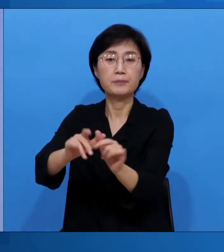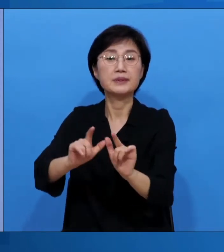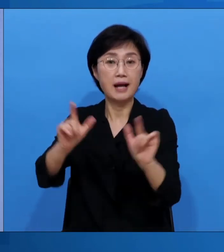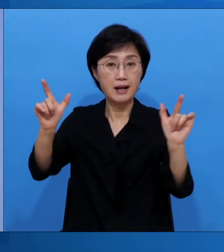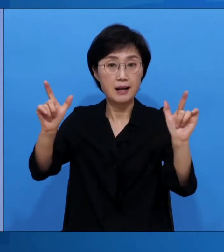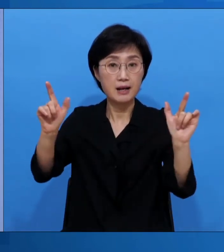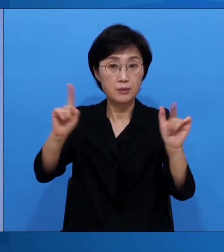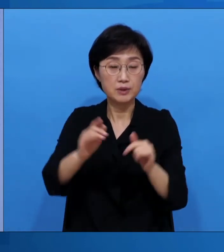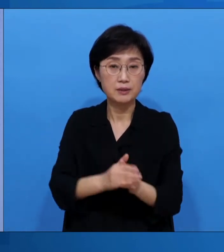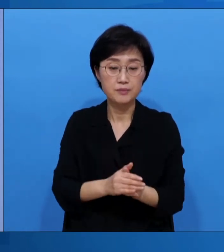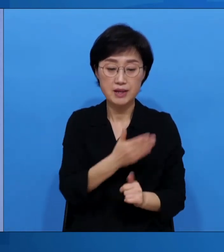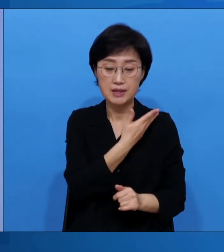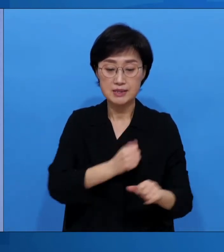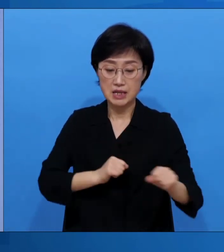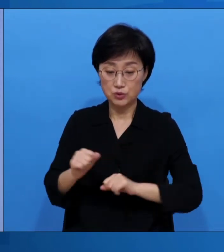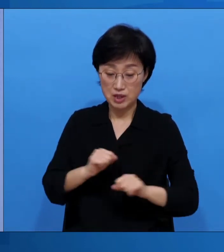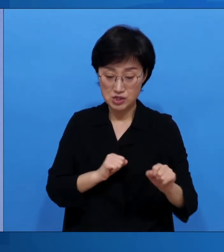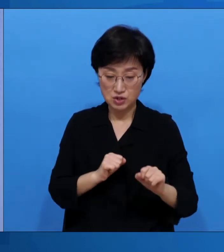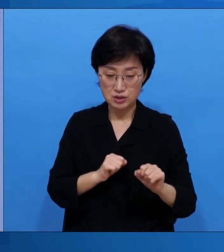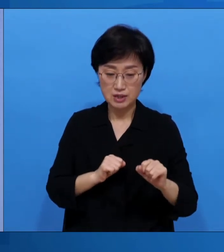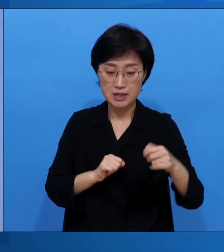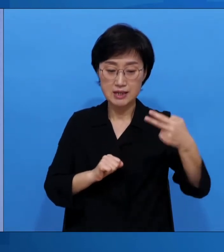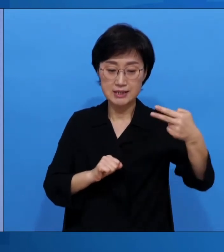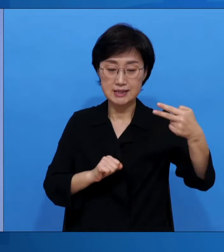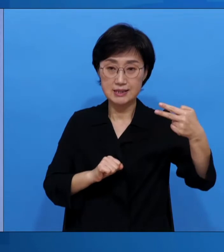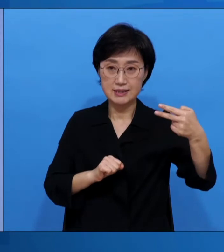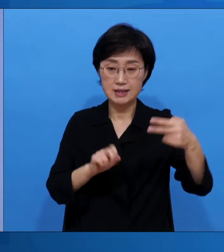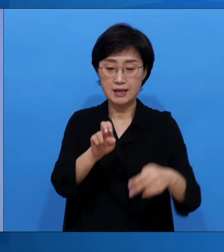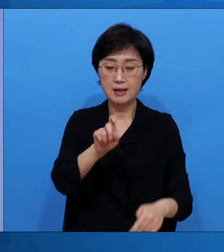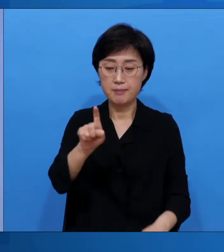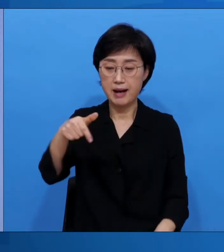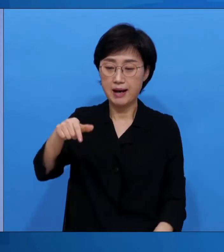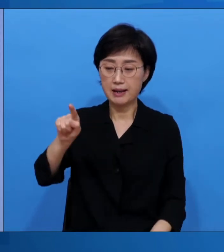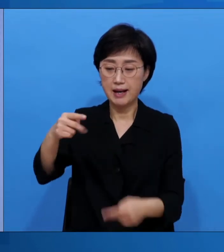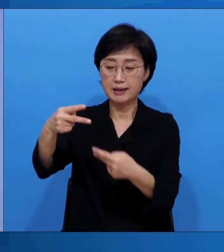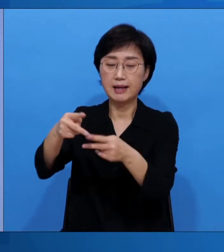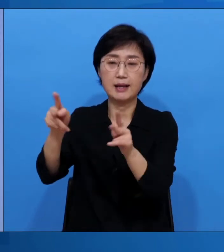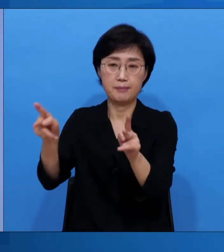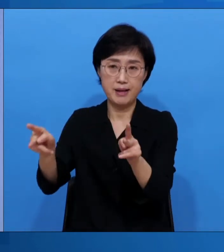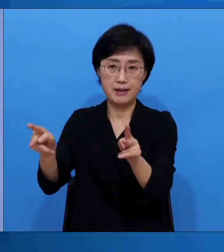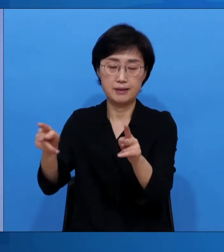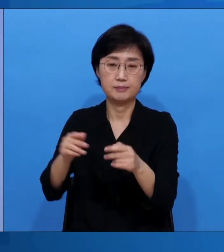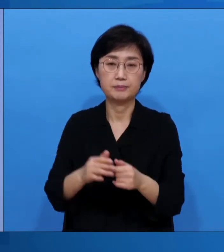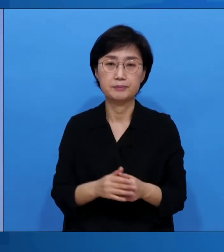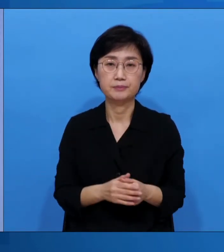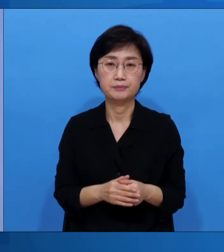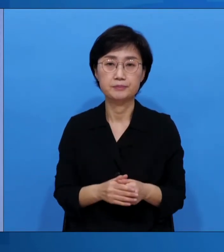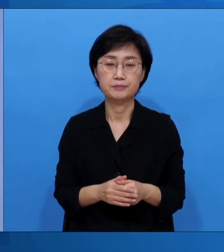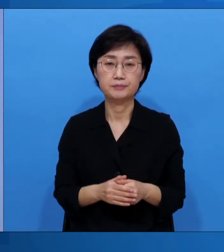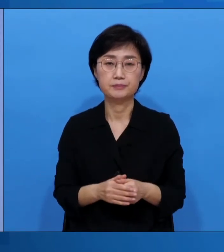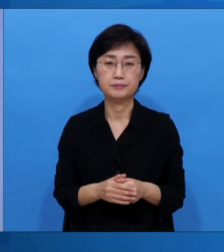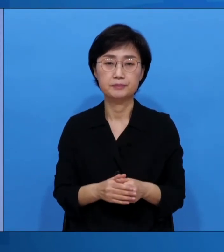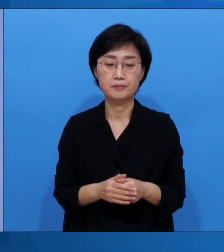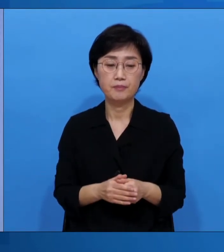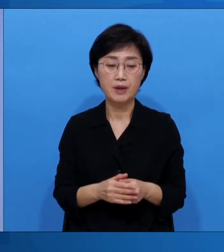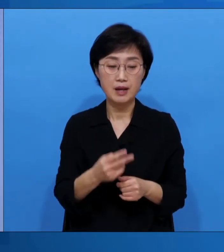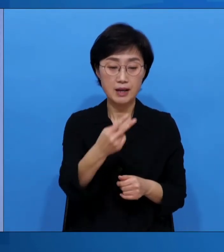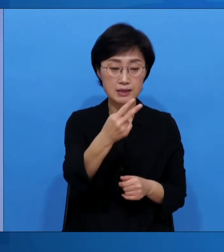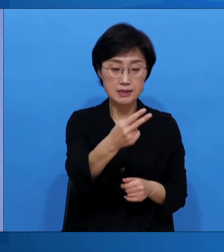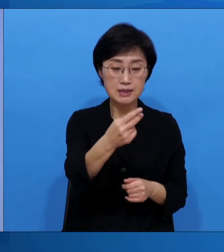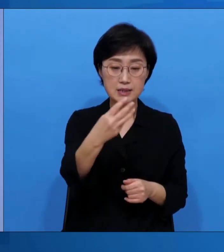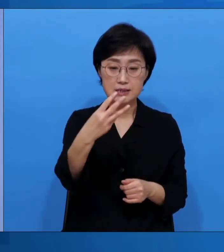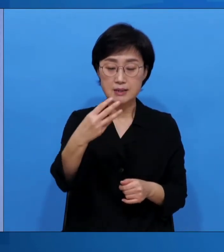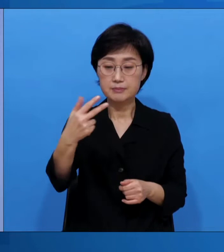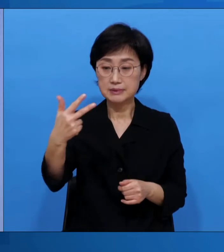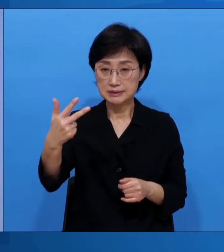is that? 사도행전 2장 마가다락방입니다. It is from Acts chapter 2 at Mark's upper 이게 room. 뭡니까? What does this mean? 237 나라